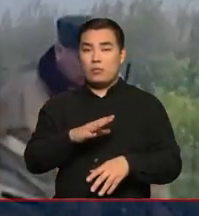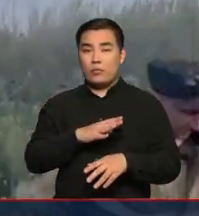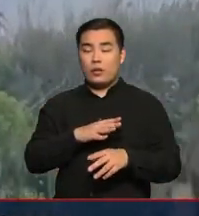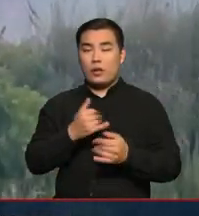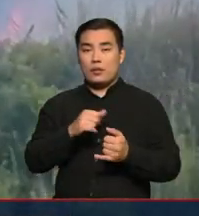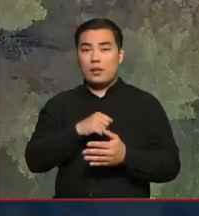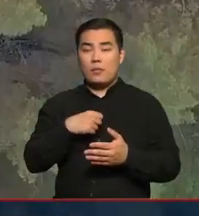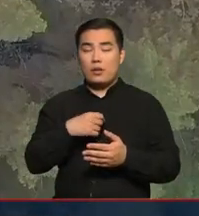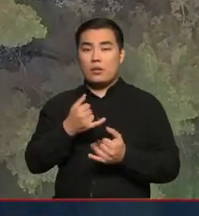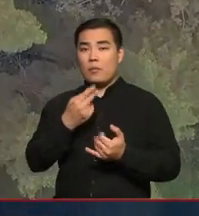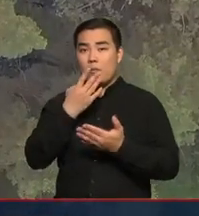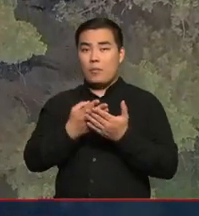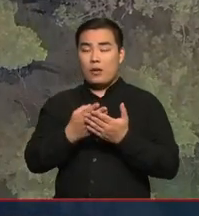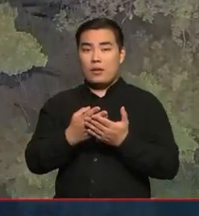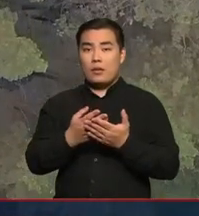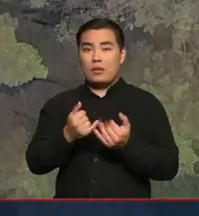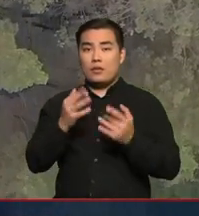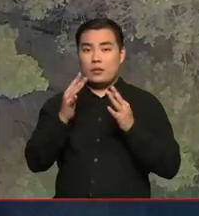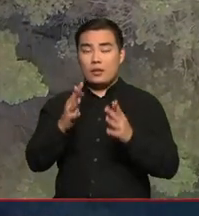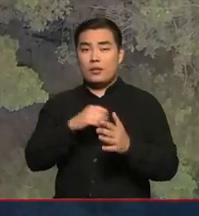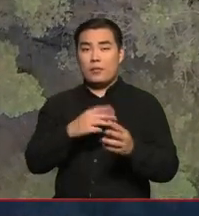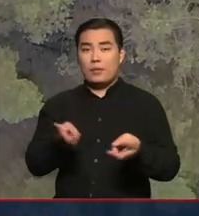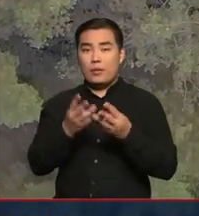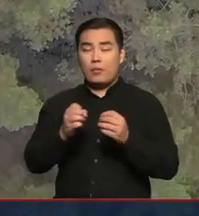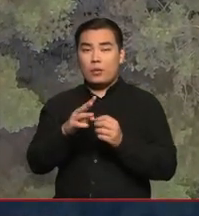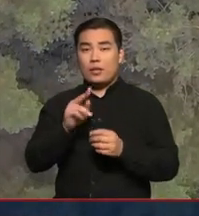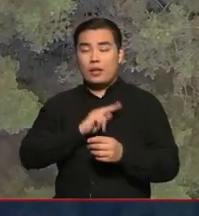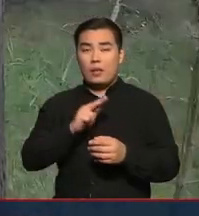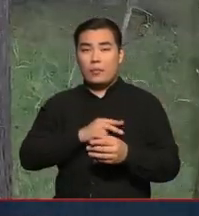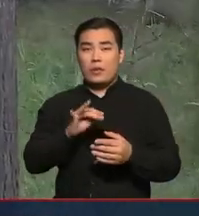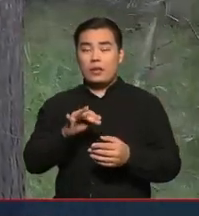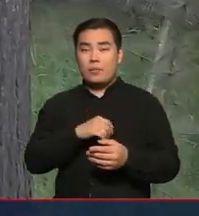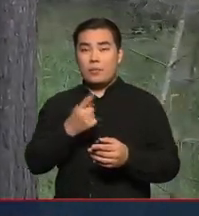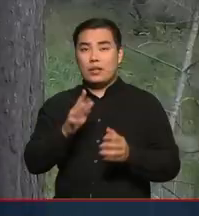Қызыл жалынмен күрескен орман шаруашылығының 14 қызметкері мен бір тракторшы қаза тапқан.